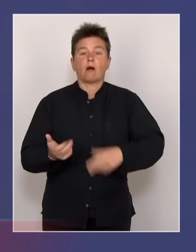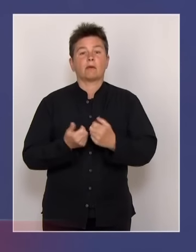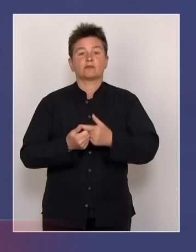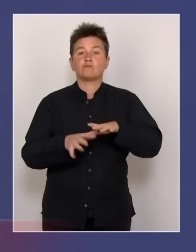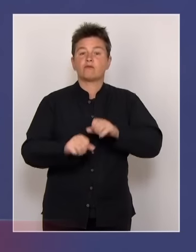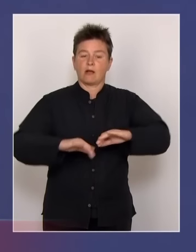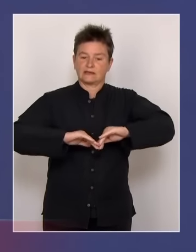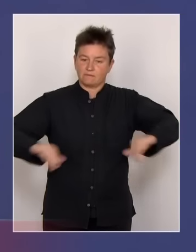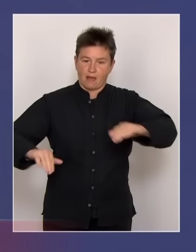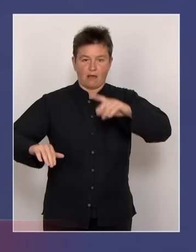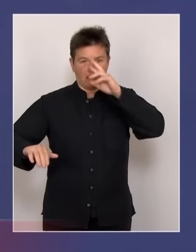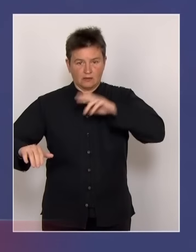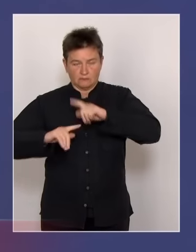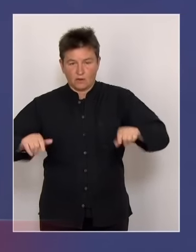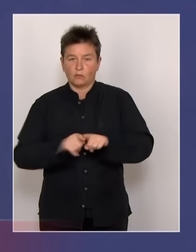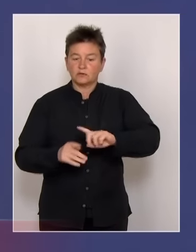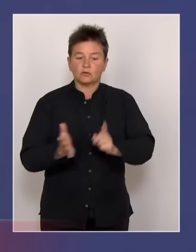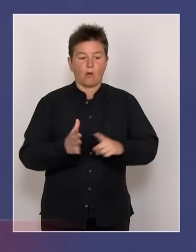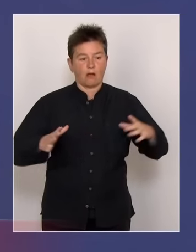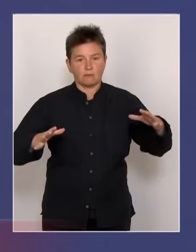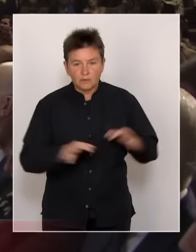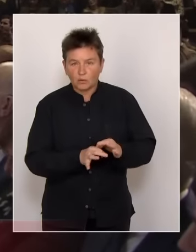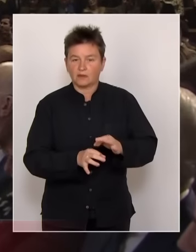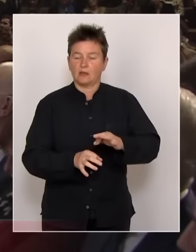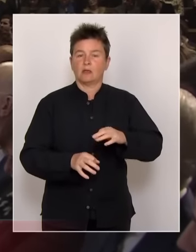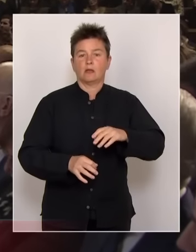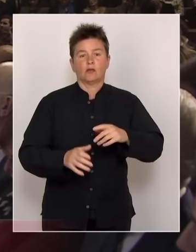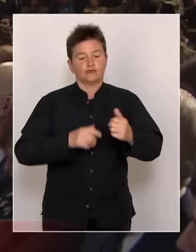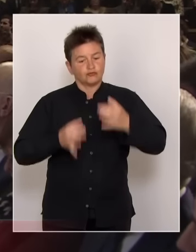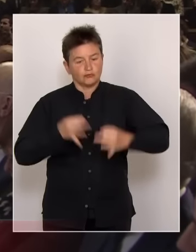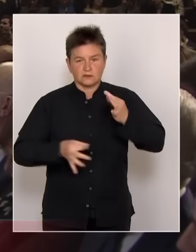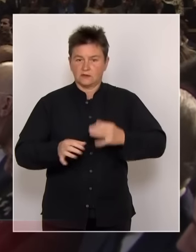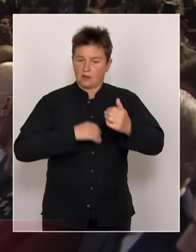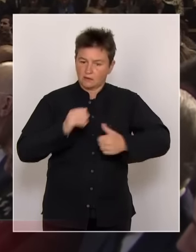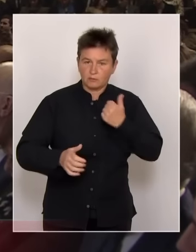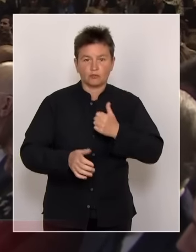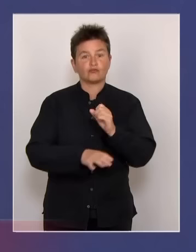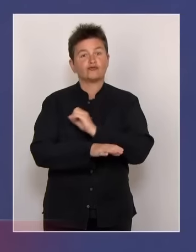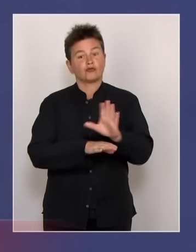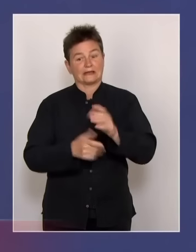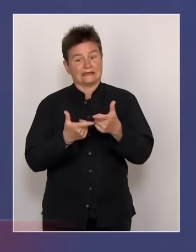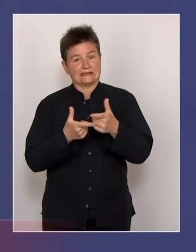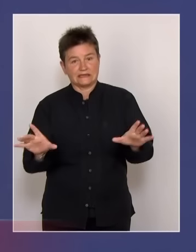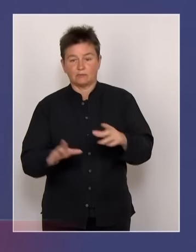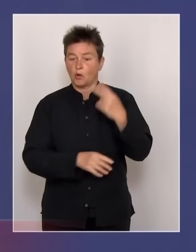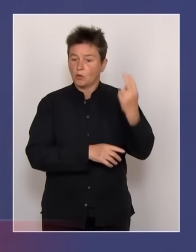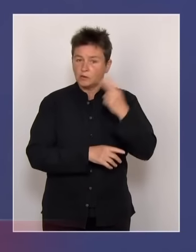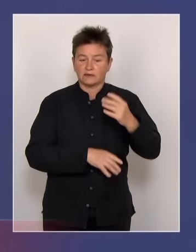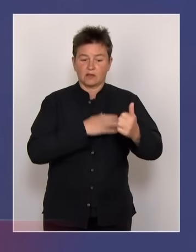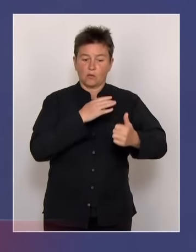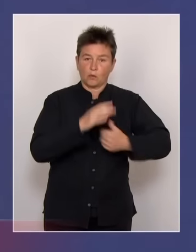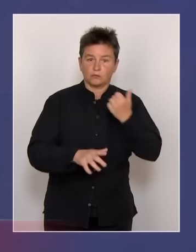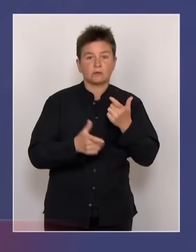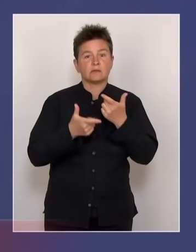pouvoirs le droit des oppositions et des minorités la justice indépendante la presse libre les universités autonomes et la